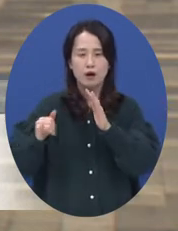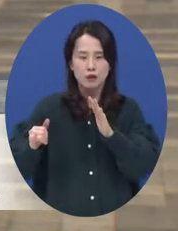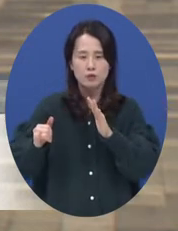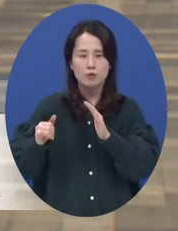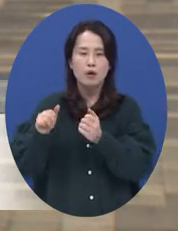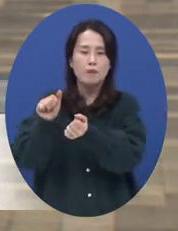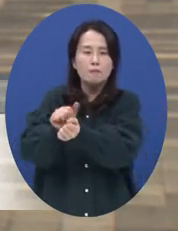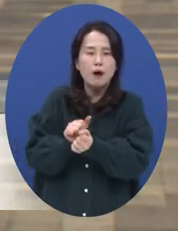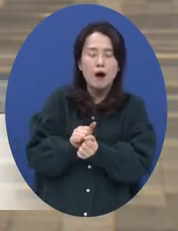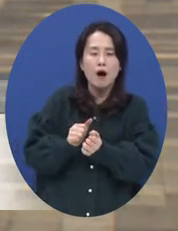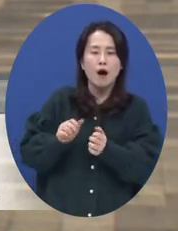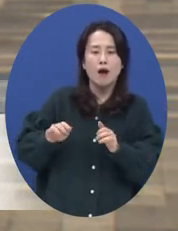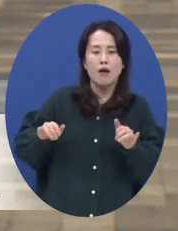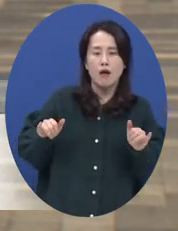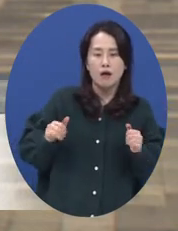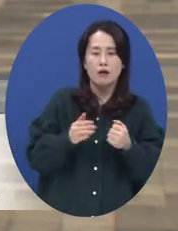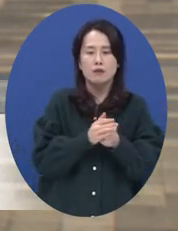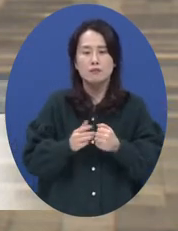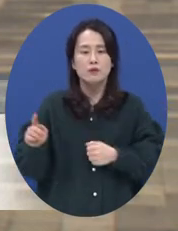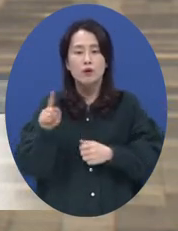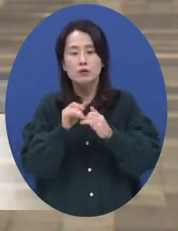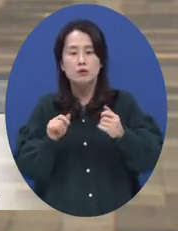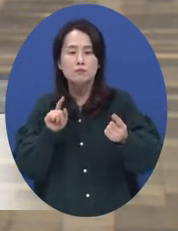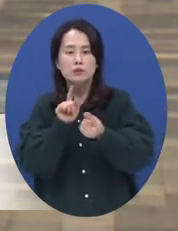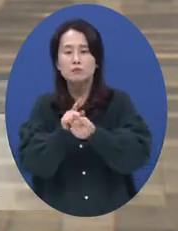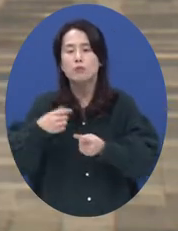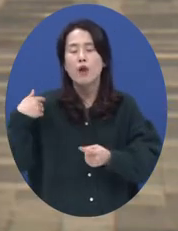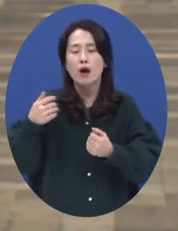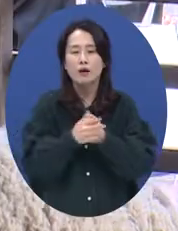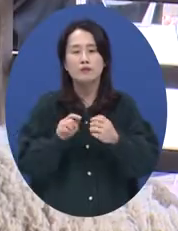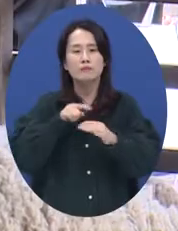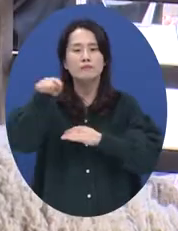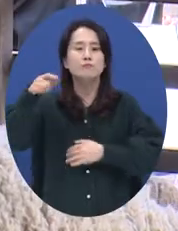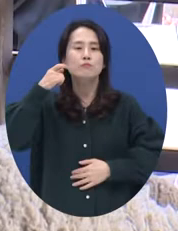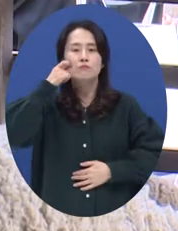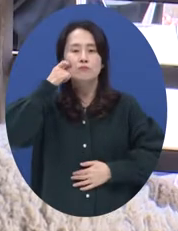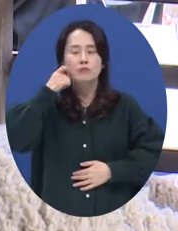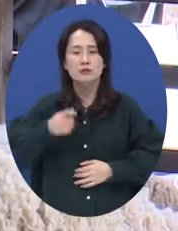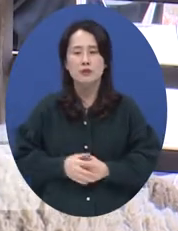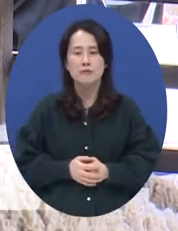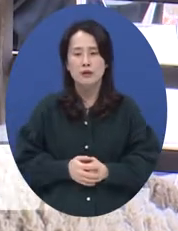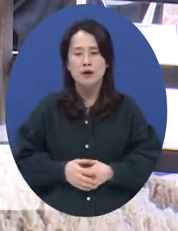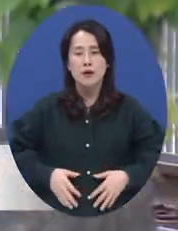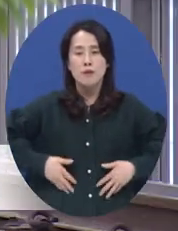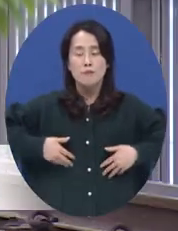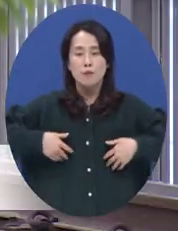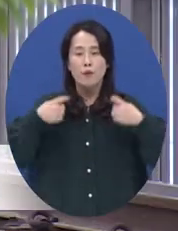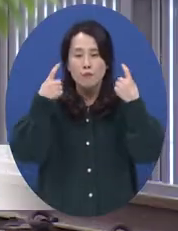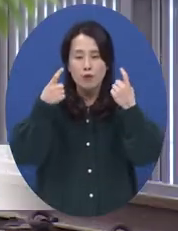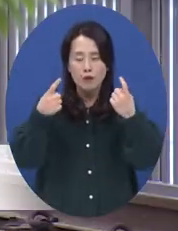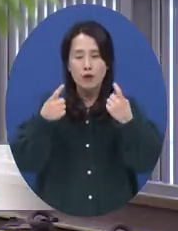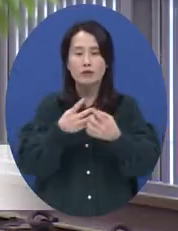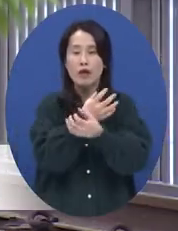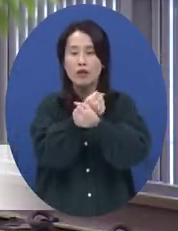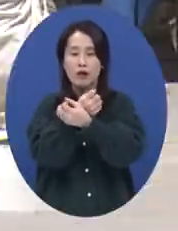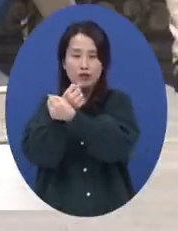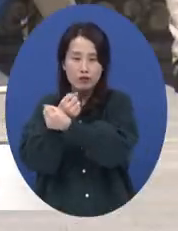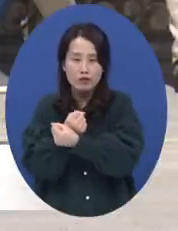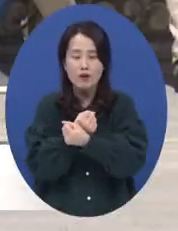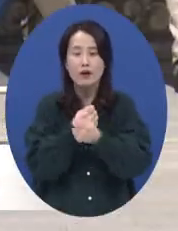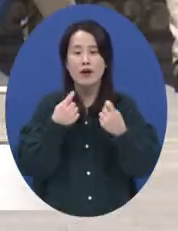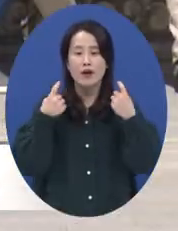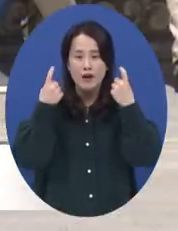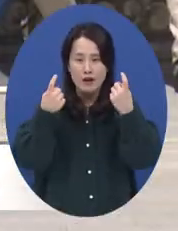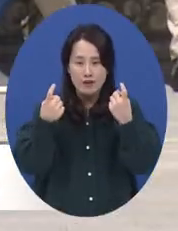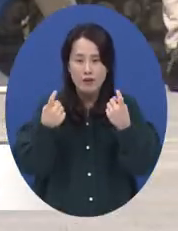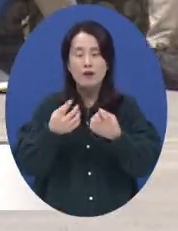또 가족들이 감염될까 봐 어떤 사람들이 올지 몰라서 못 나가고 있습니다. 봄 관광 성수기를 맞아 예약했던 여행이나 행사 등이